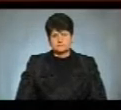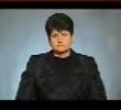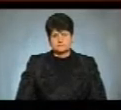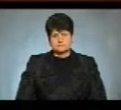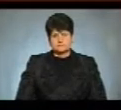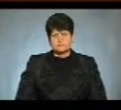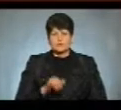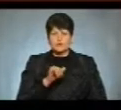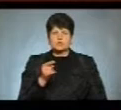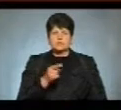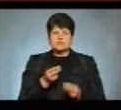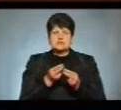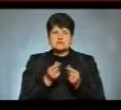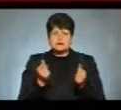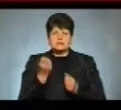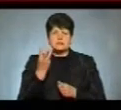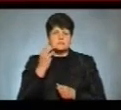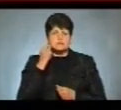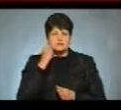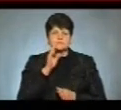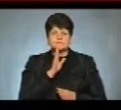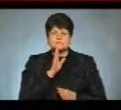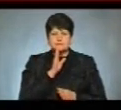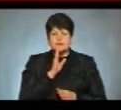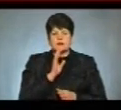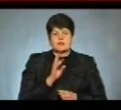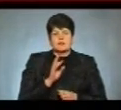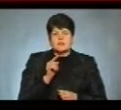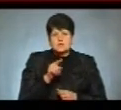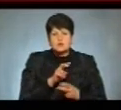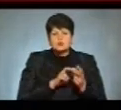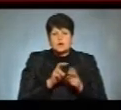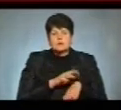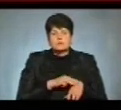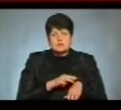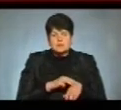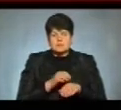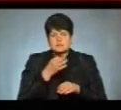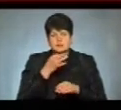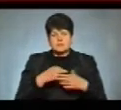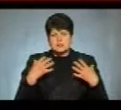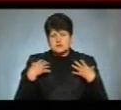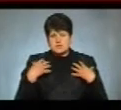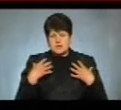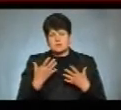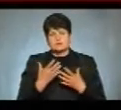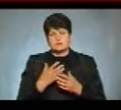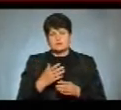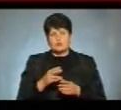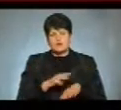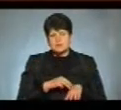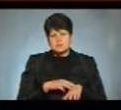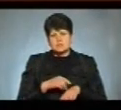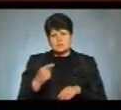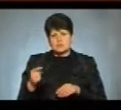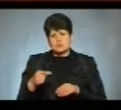У Тернополі зникла 13-річна Катерина Піддема. Її розшукують поліцейські, розповів начальник відділу ювенальної превенції Нацполіції